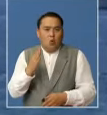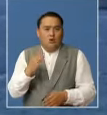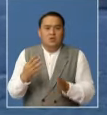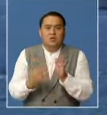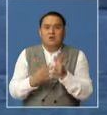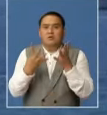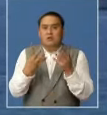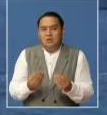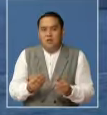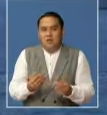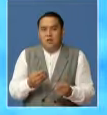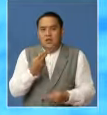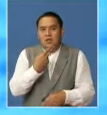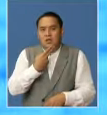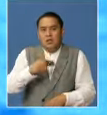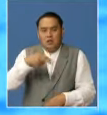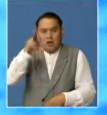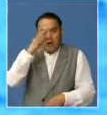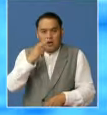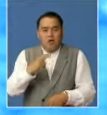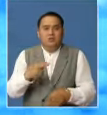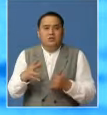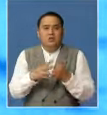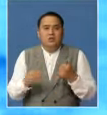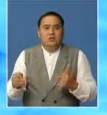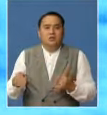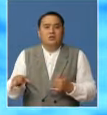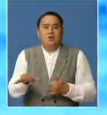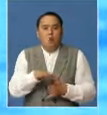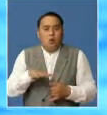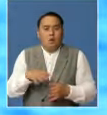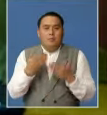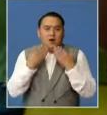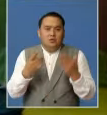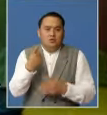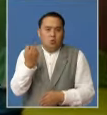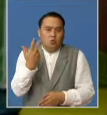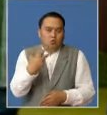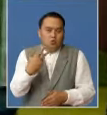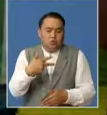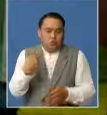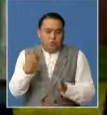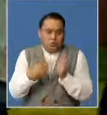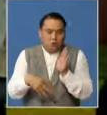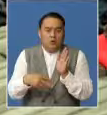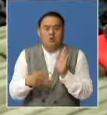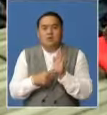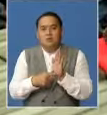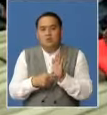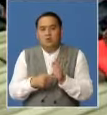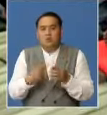9 дней ожидания, на итальянский остров Лампедуза высадились последние из 147 мигрантов с борта другого